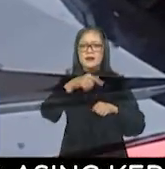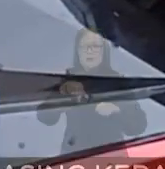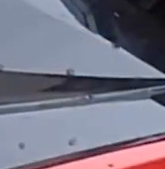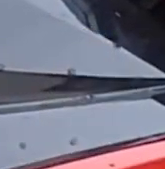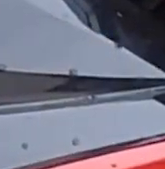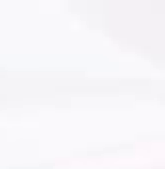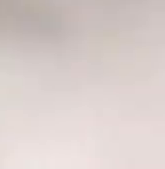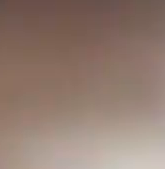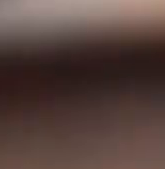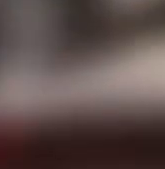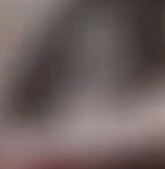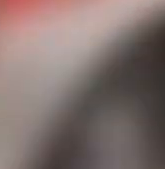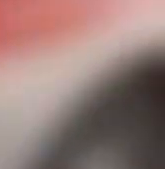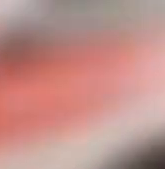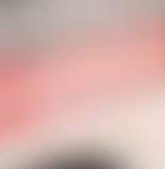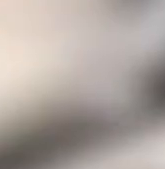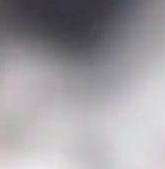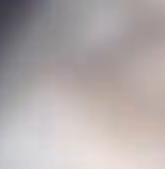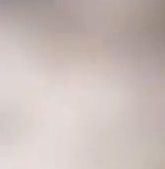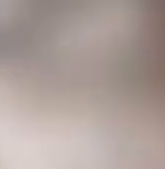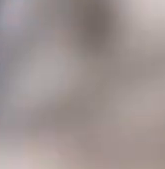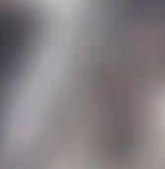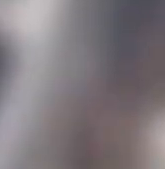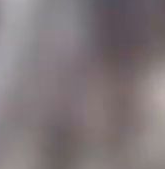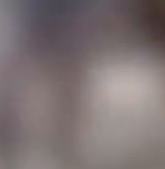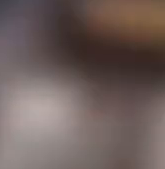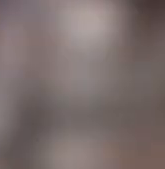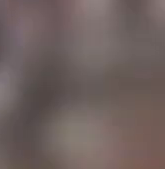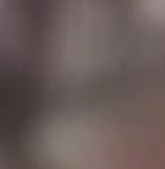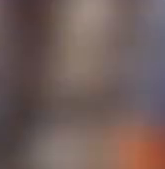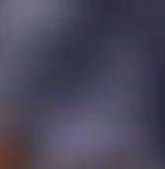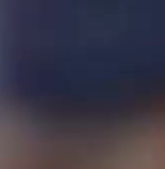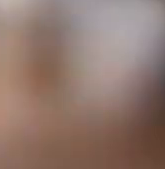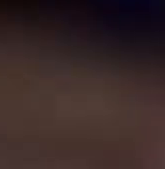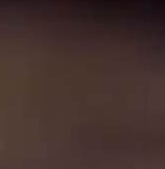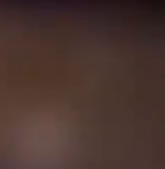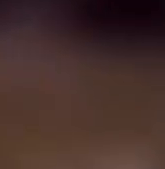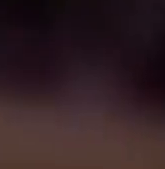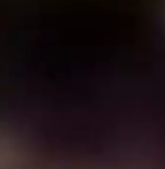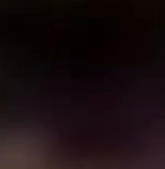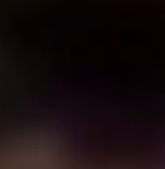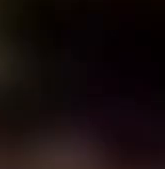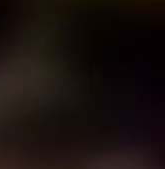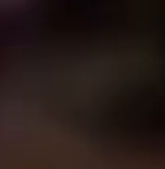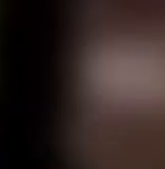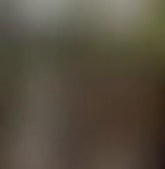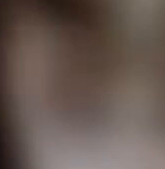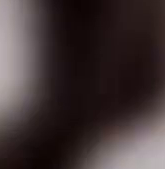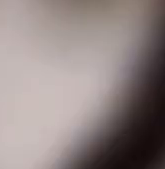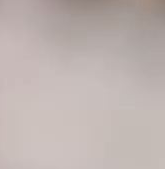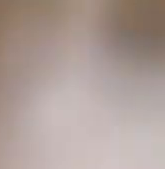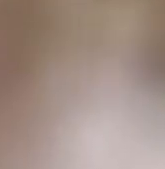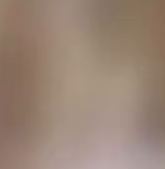korban. Sementara 1 unit mobil jasa pengiriman rusak akibat terdorong air. Tempat penampungan air bersih yang menyuplai